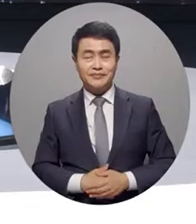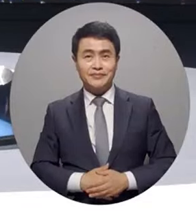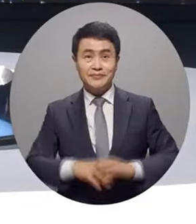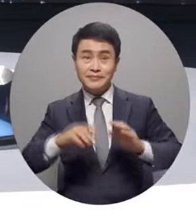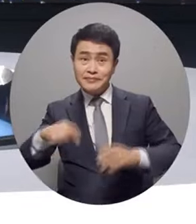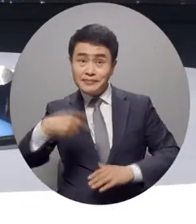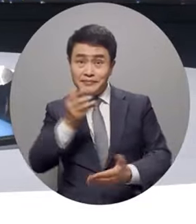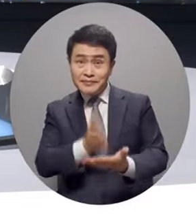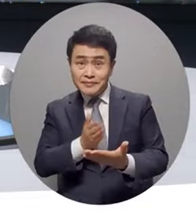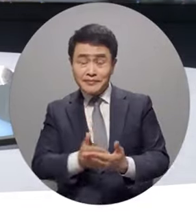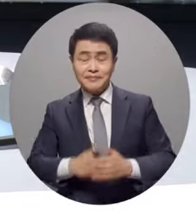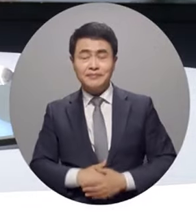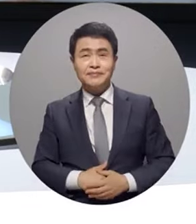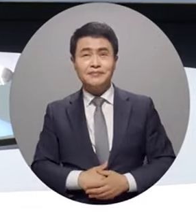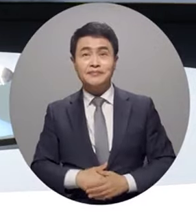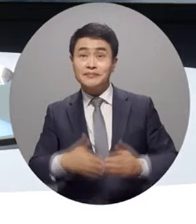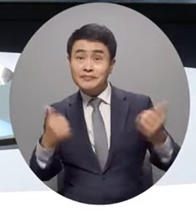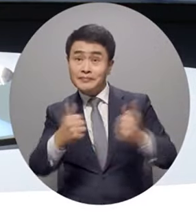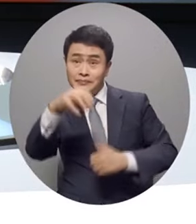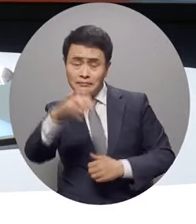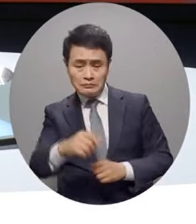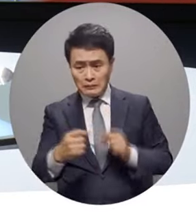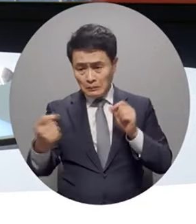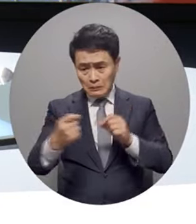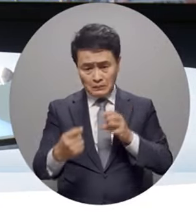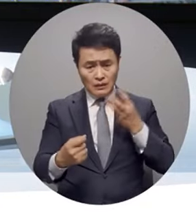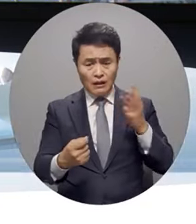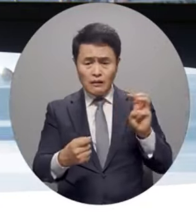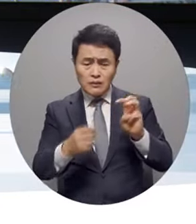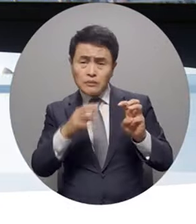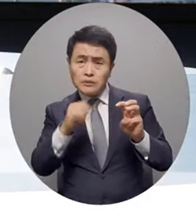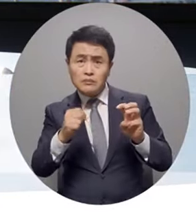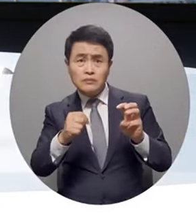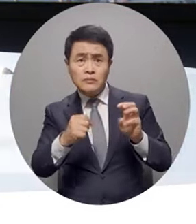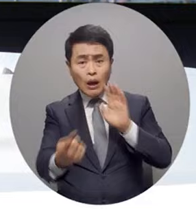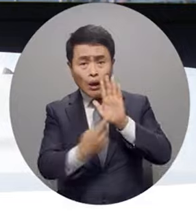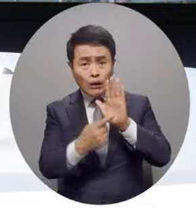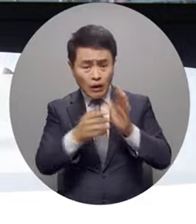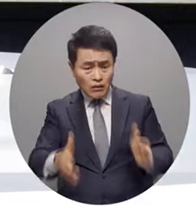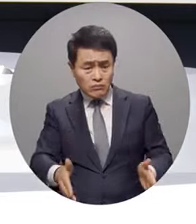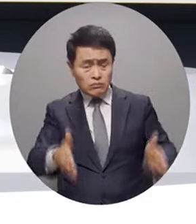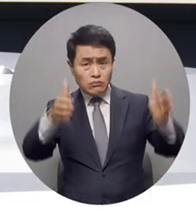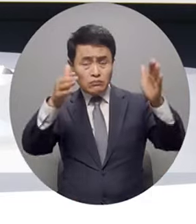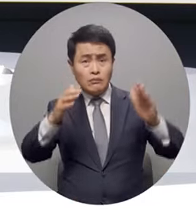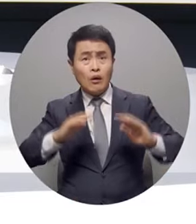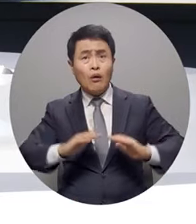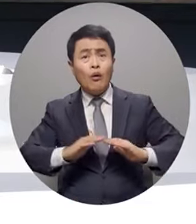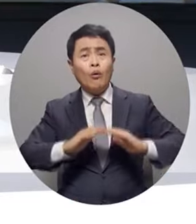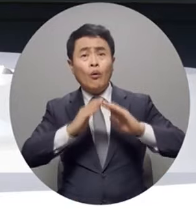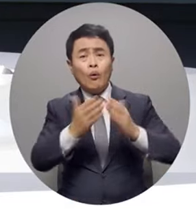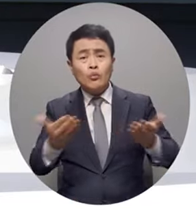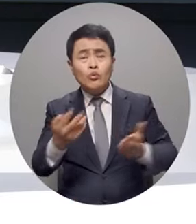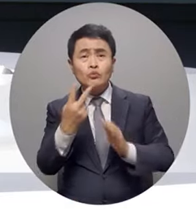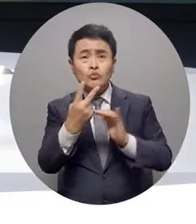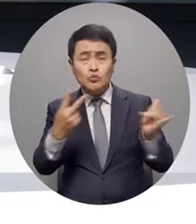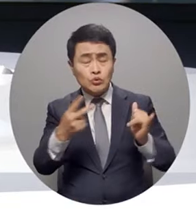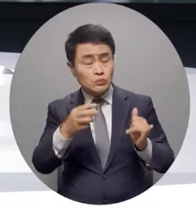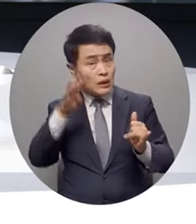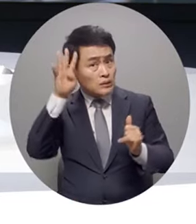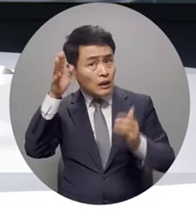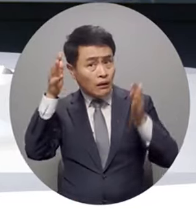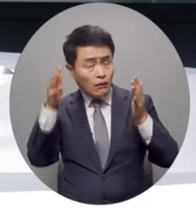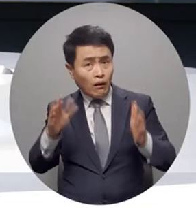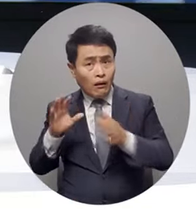다음 소식입니다. 국회 앞 30m 높이의 광고탑에 올라간 건설 노동자 2명이 4일째 고공농성을